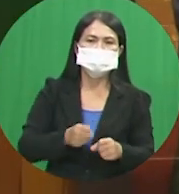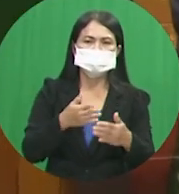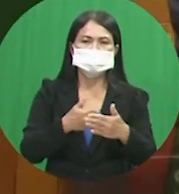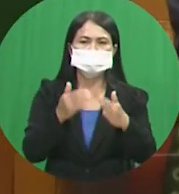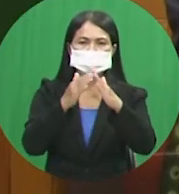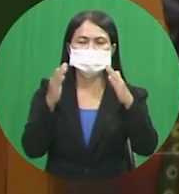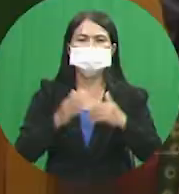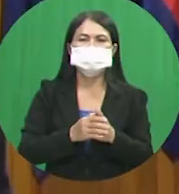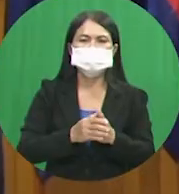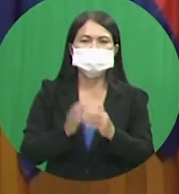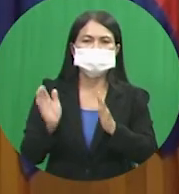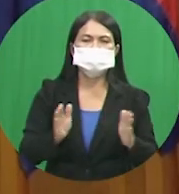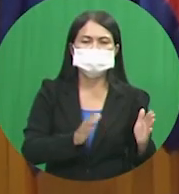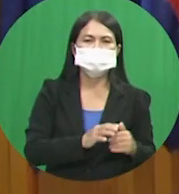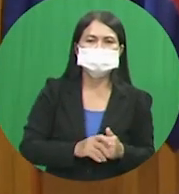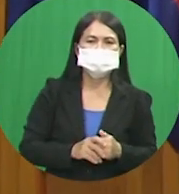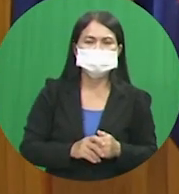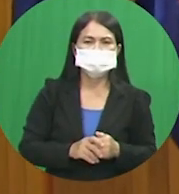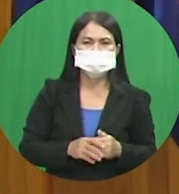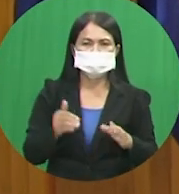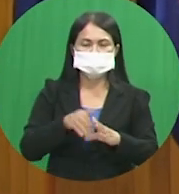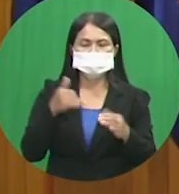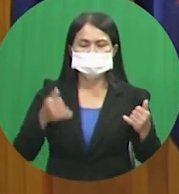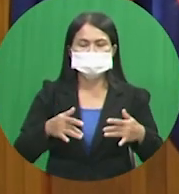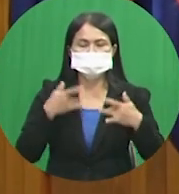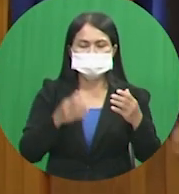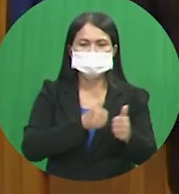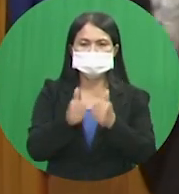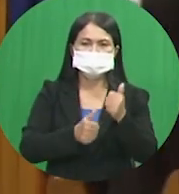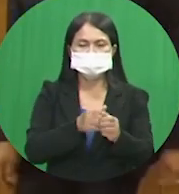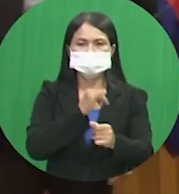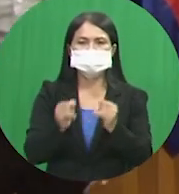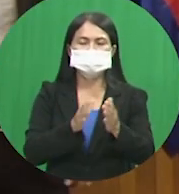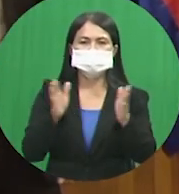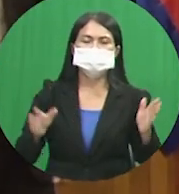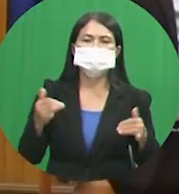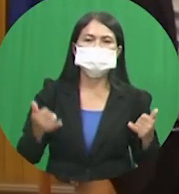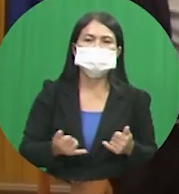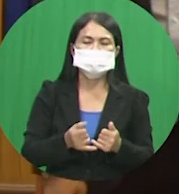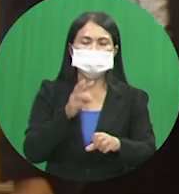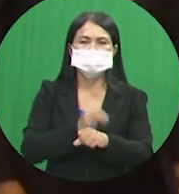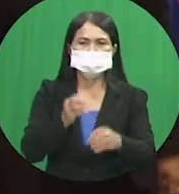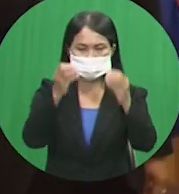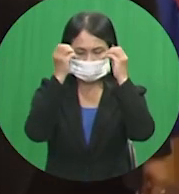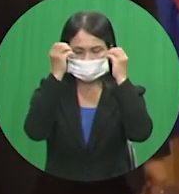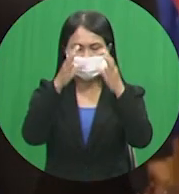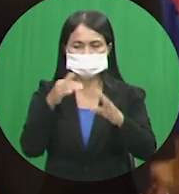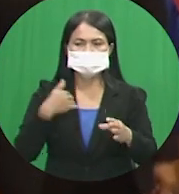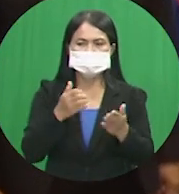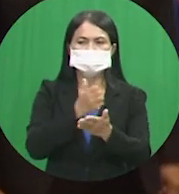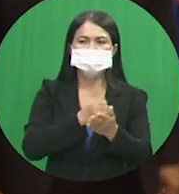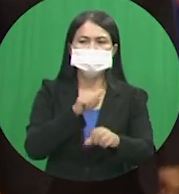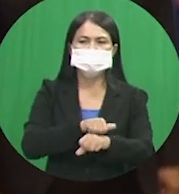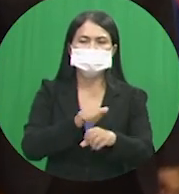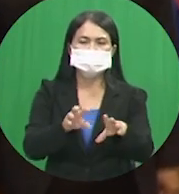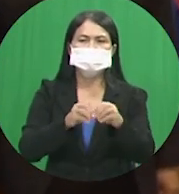จีมจับเตะเรียบจำกลายปีมิ้นประกาศกีฬาอันตรายจีดอทมนี่กระทรวงปฎิมินก็มีตัวในที่เพื่อ